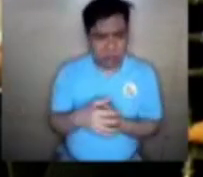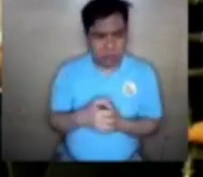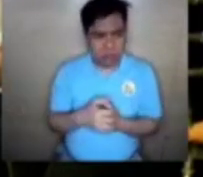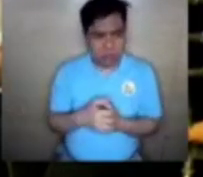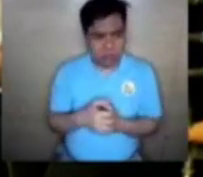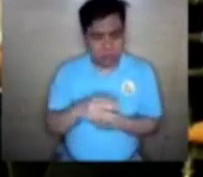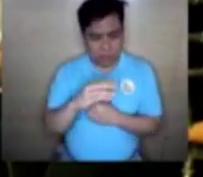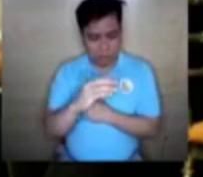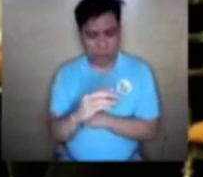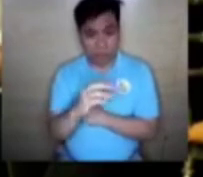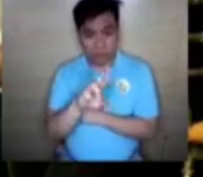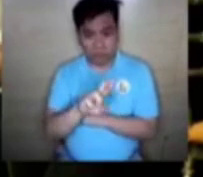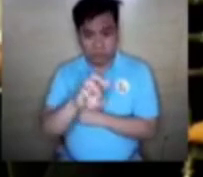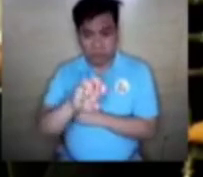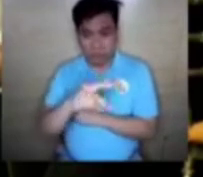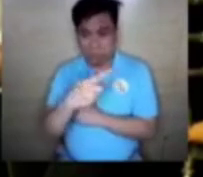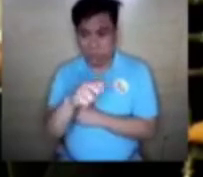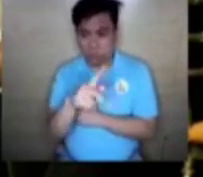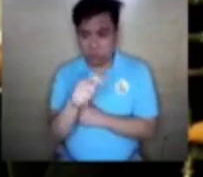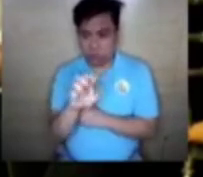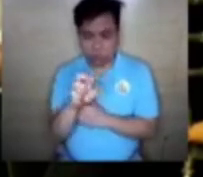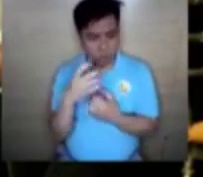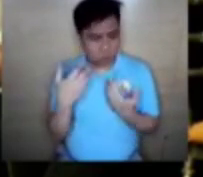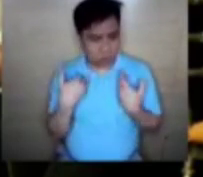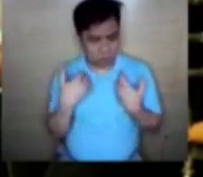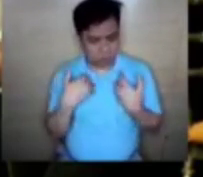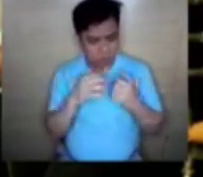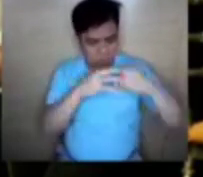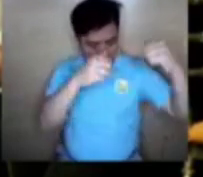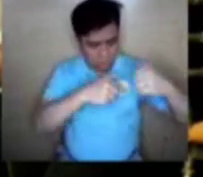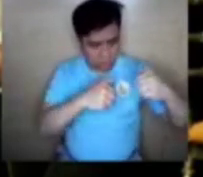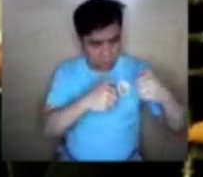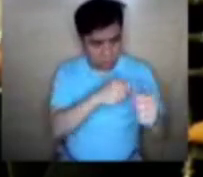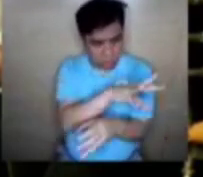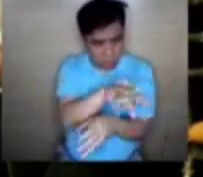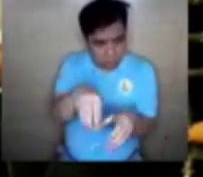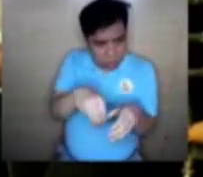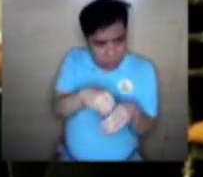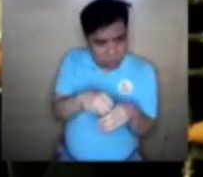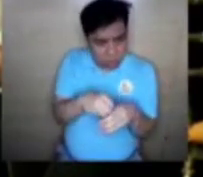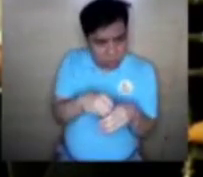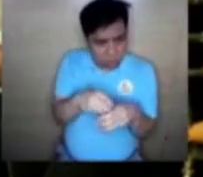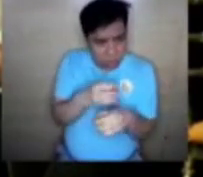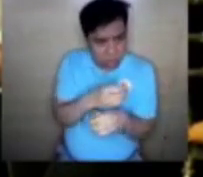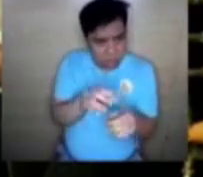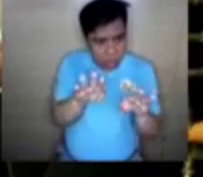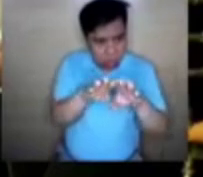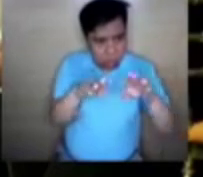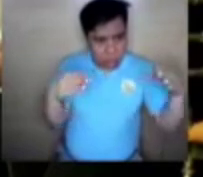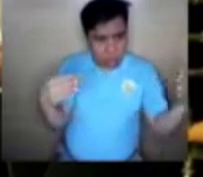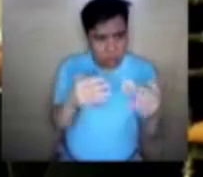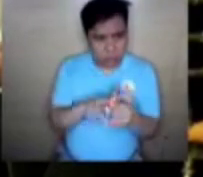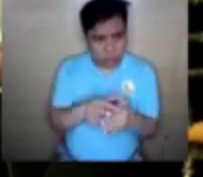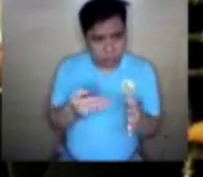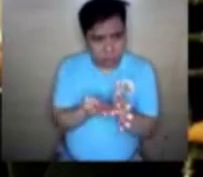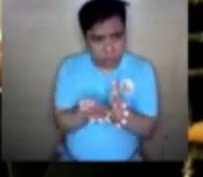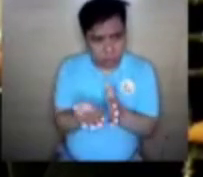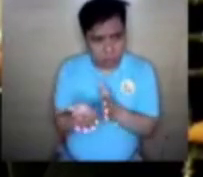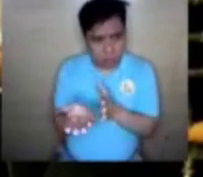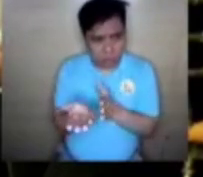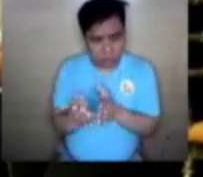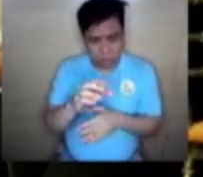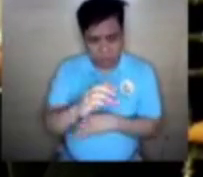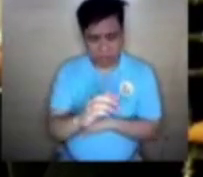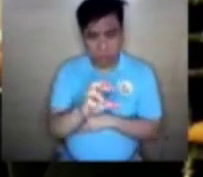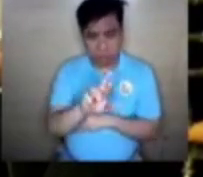cremation. Pumasok tayo sa isang kasunduan kasama ang Evergreen at binuksan din natin ang Pasig City